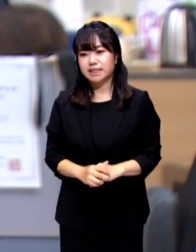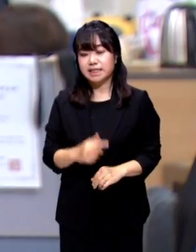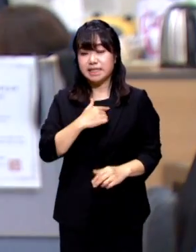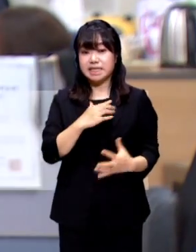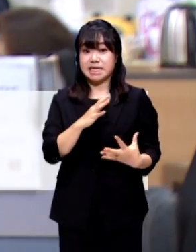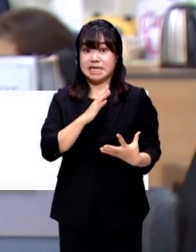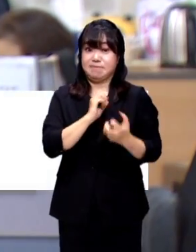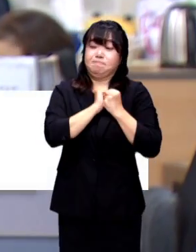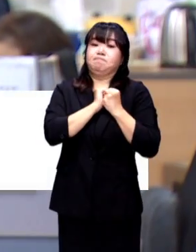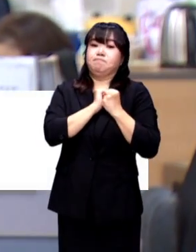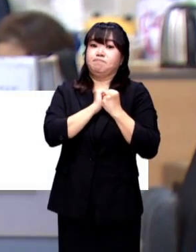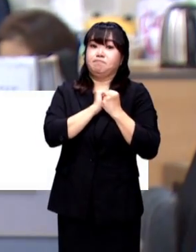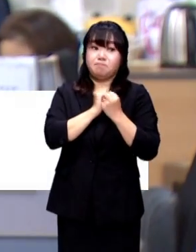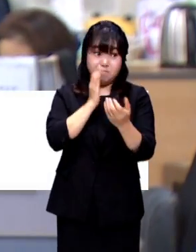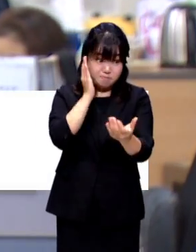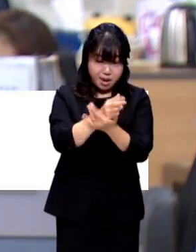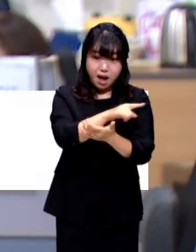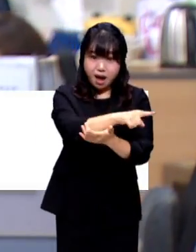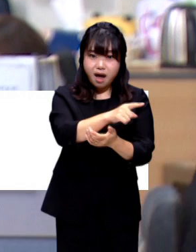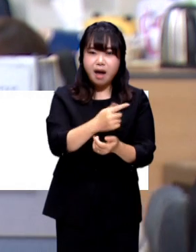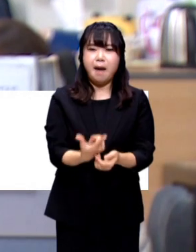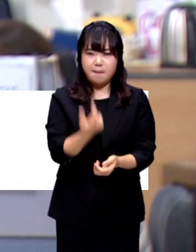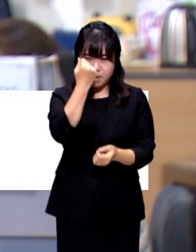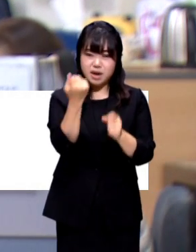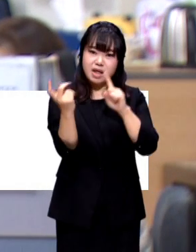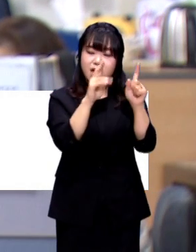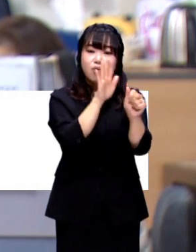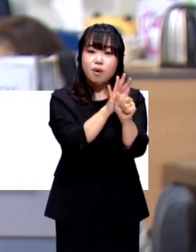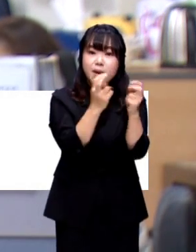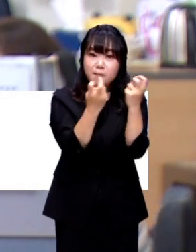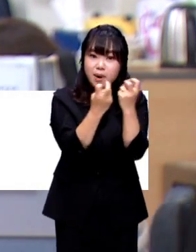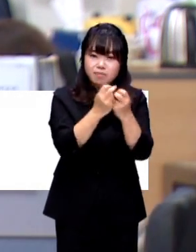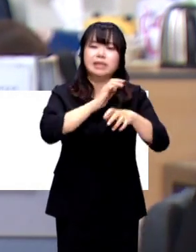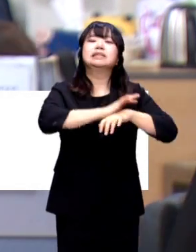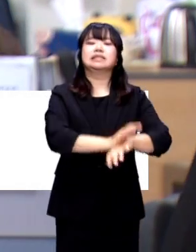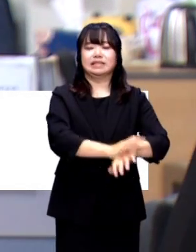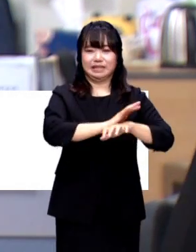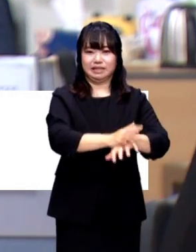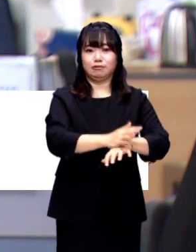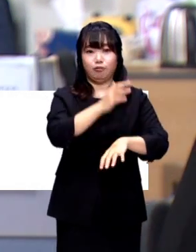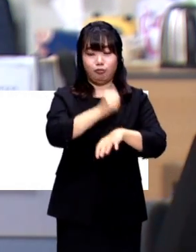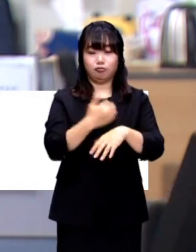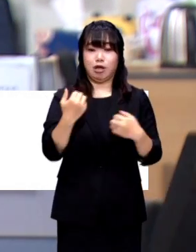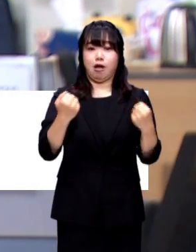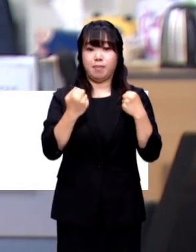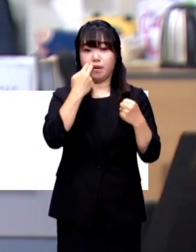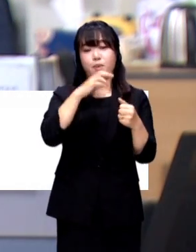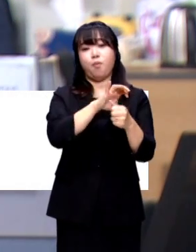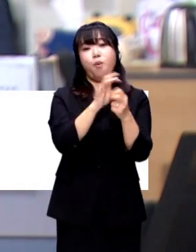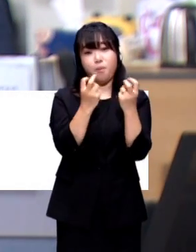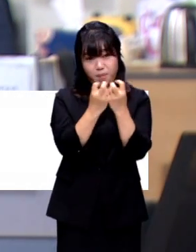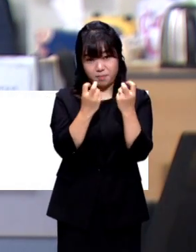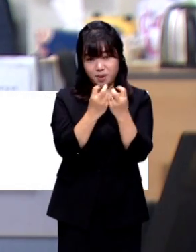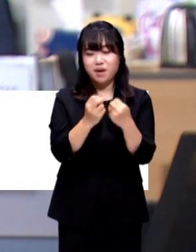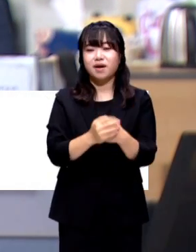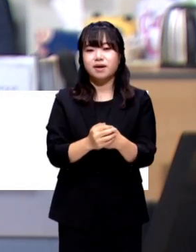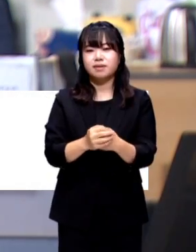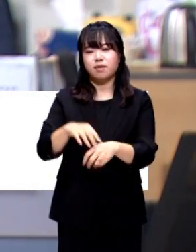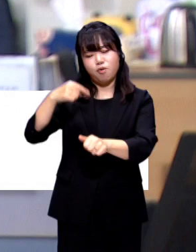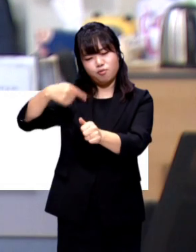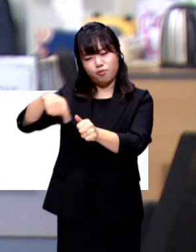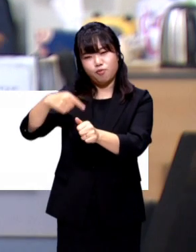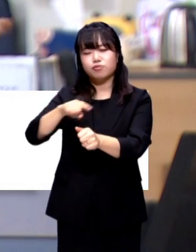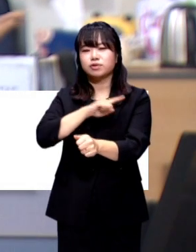심정지 환자가 발생했을 때 생존 확률을 높일 수 있고 또 그에 따라서 구민의 건강과 생명을 보호할 수 있기 때문에 이